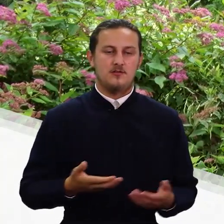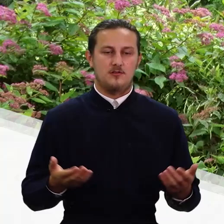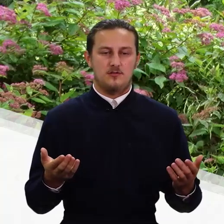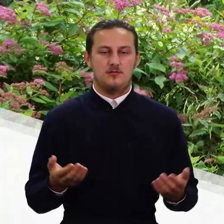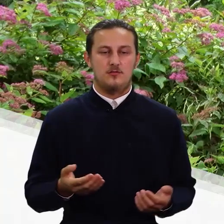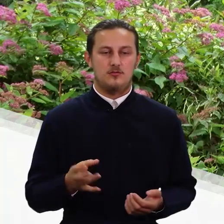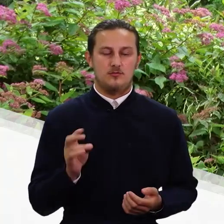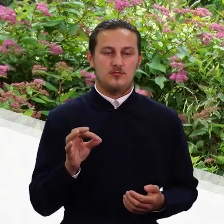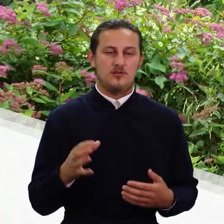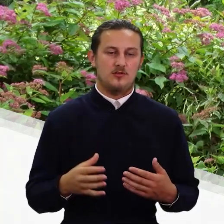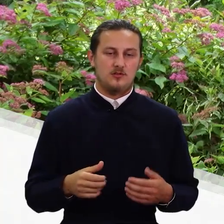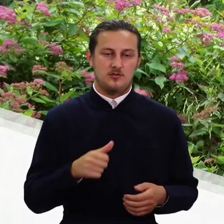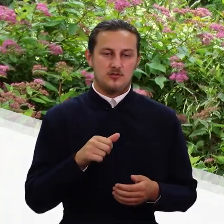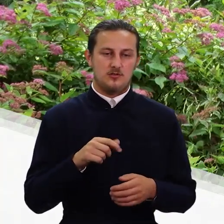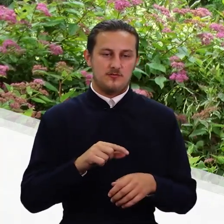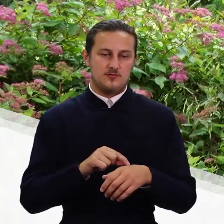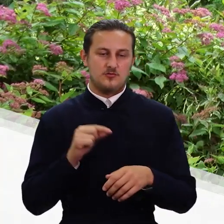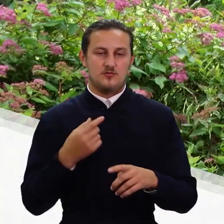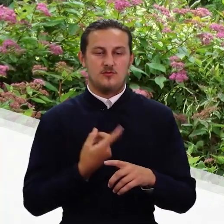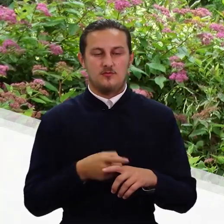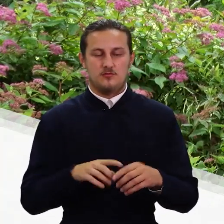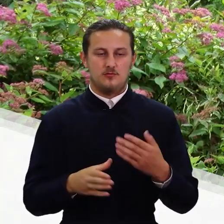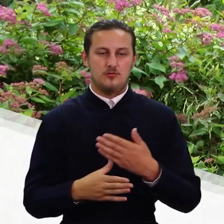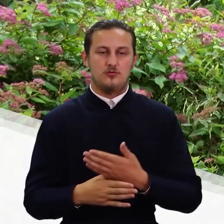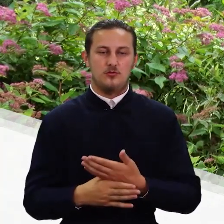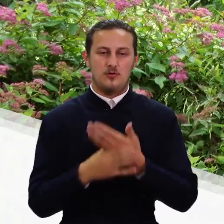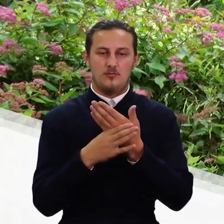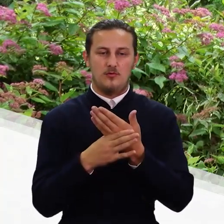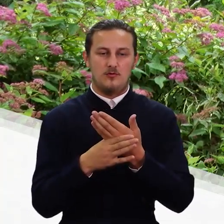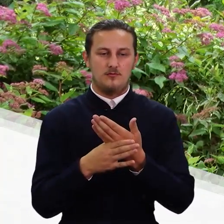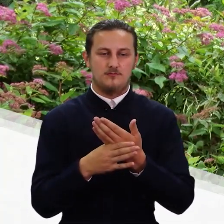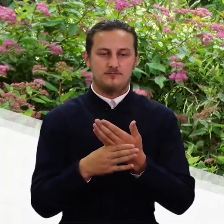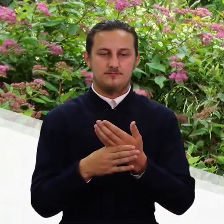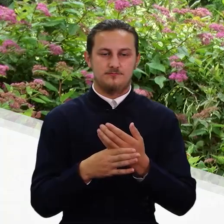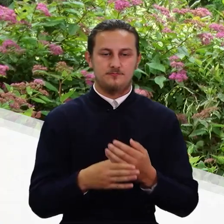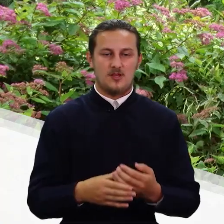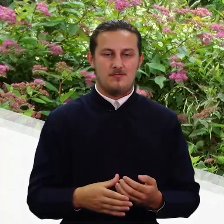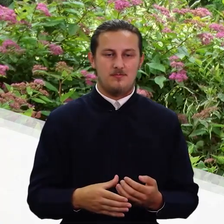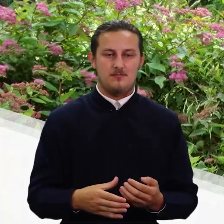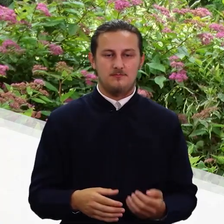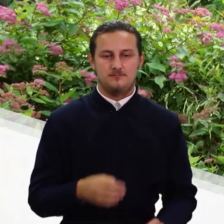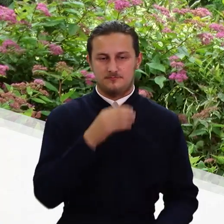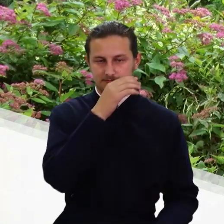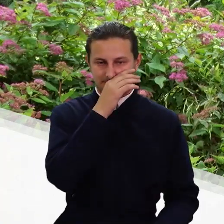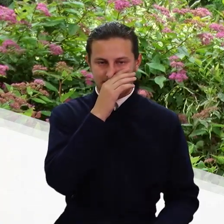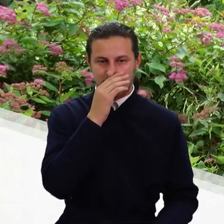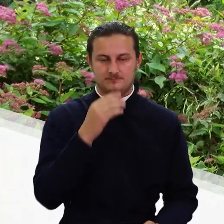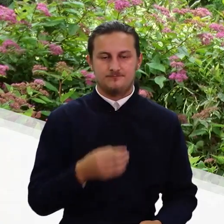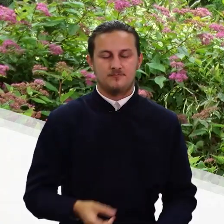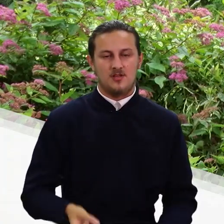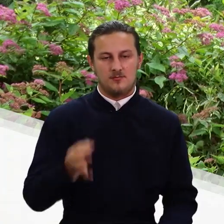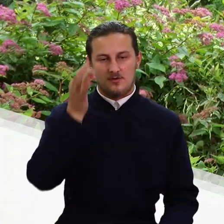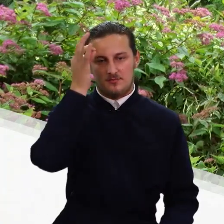І є дуже цікава така фраза, я не пам'ятаю, на жаль, автора, вона гуляє по мережі.